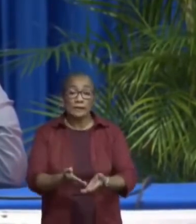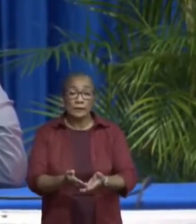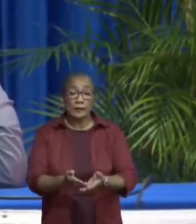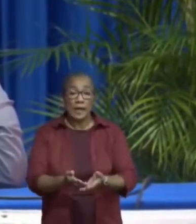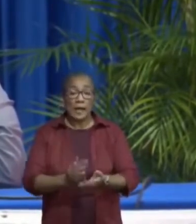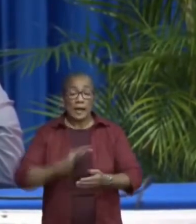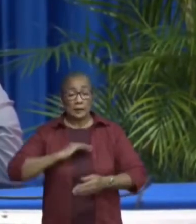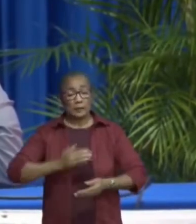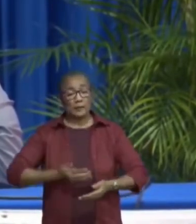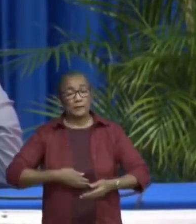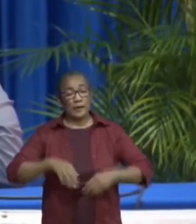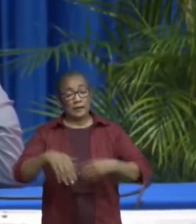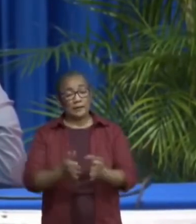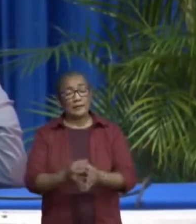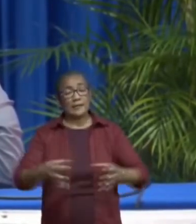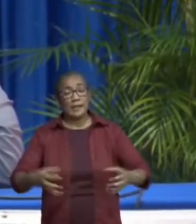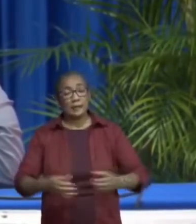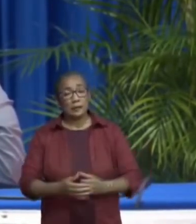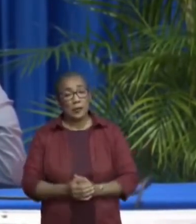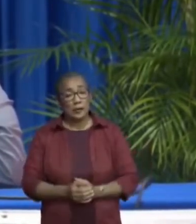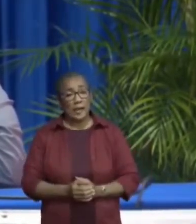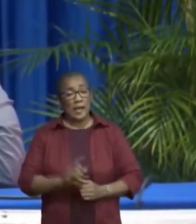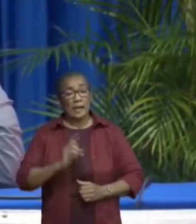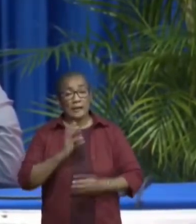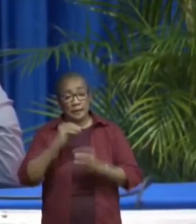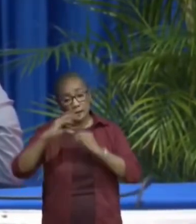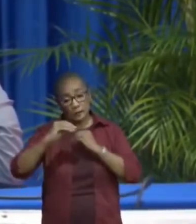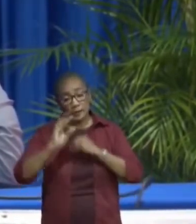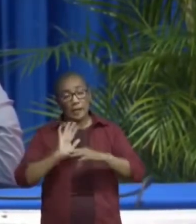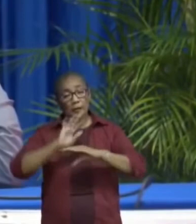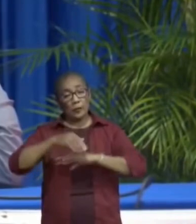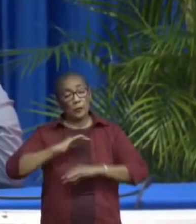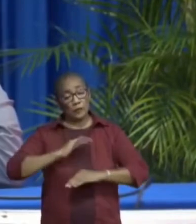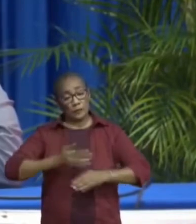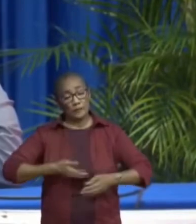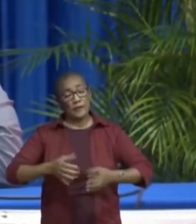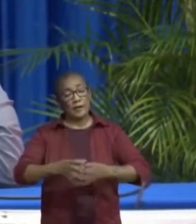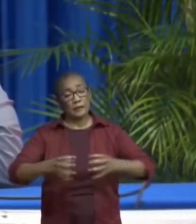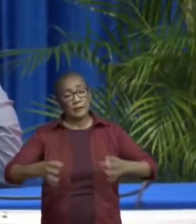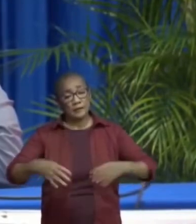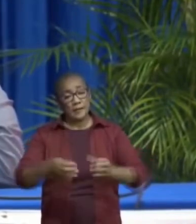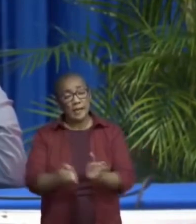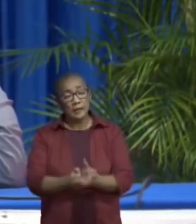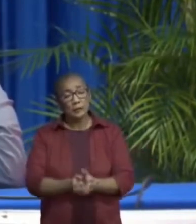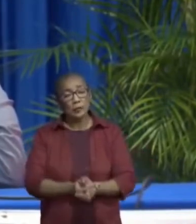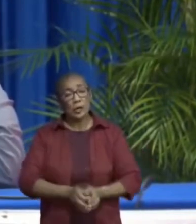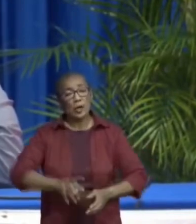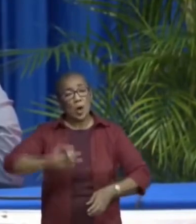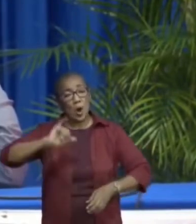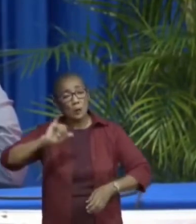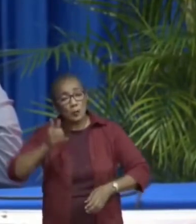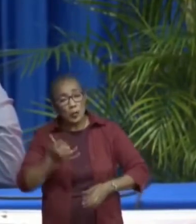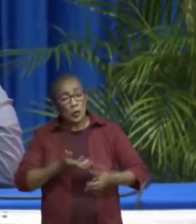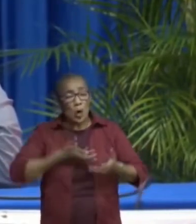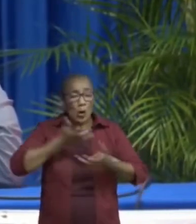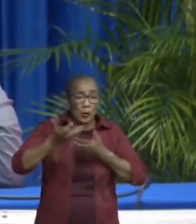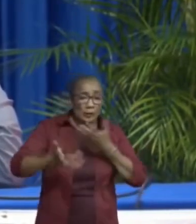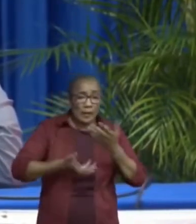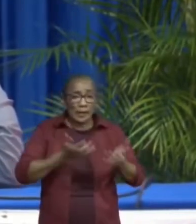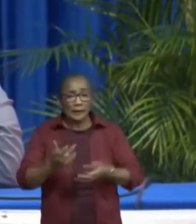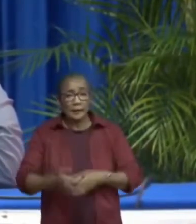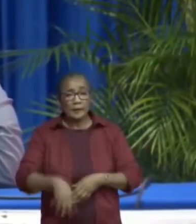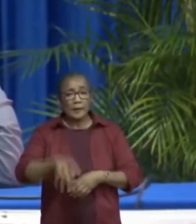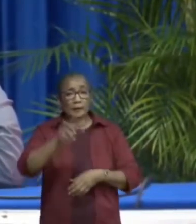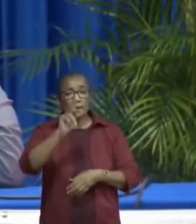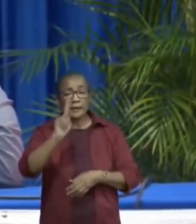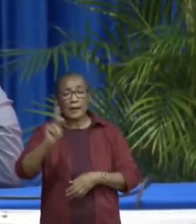private sector. En als we praten over de private sector, laten we toch even dat eigenlijk een beetje proberen nummers aan te geven. Bij de KKF